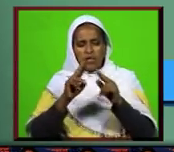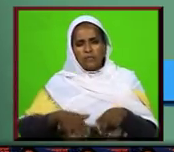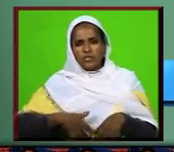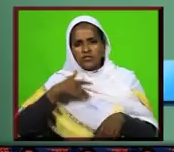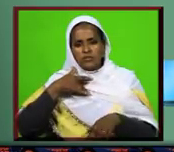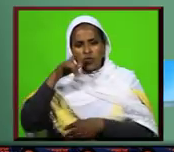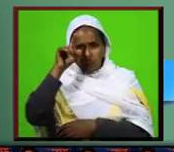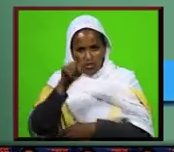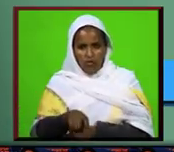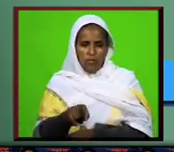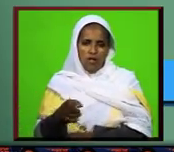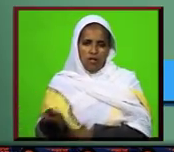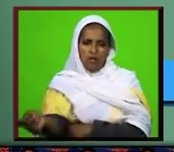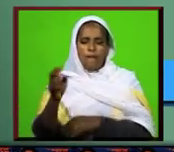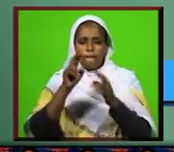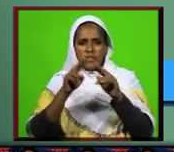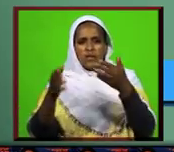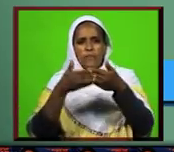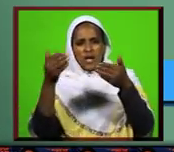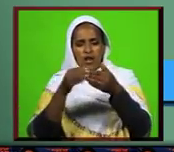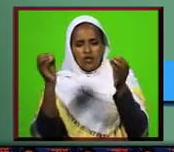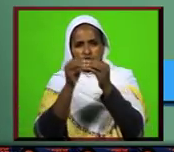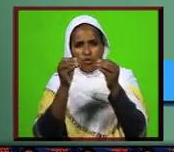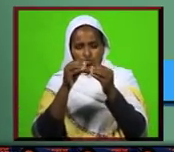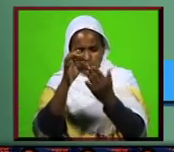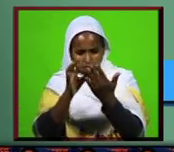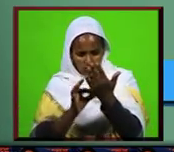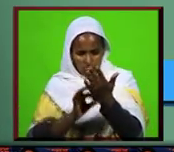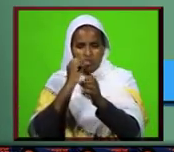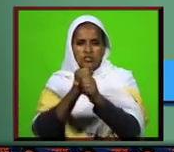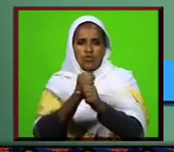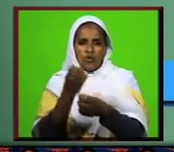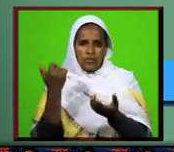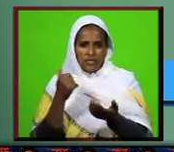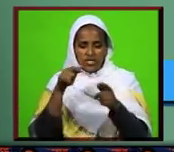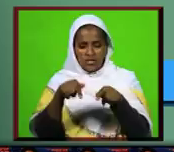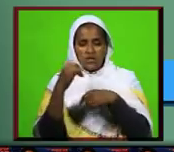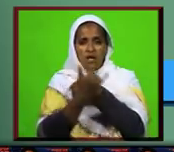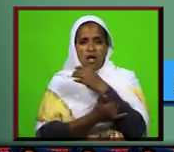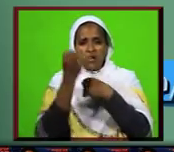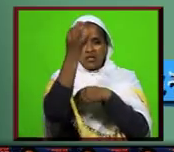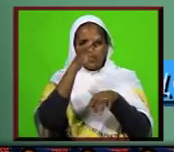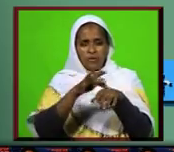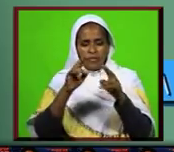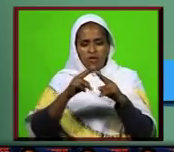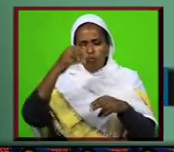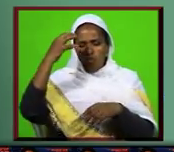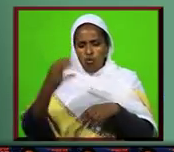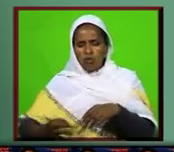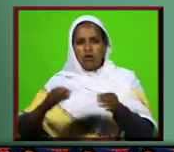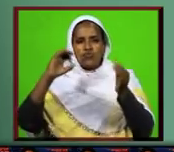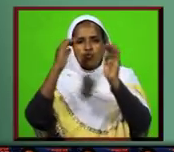ሊሰማችሁ ይገባል። በጣም በቀላል ሂሳቡን ስንሰራው ነበር። እዚያ ሀገረ ስብከት ላይ በጣም ቆራጥ